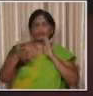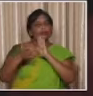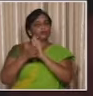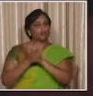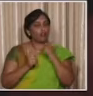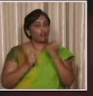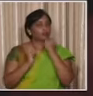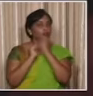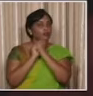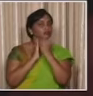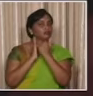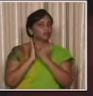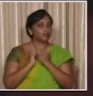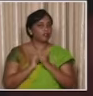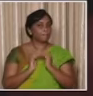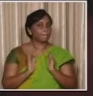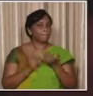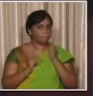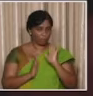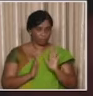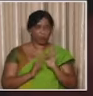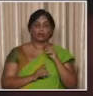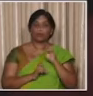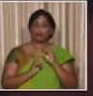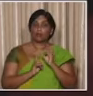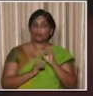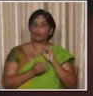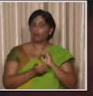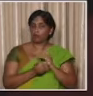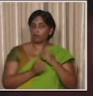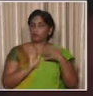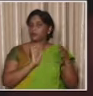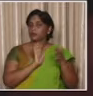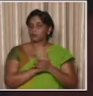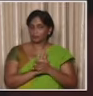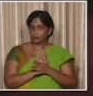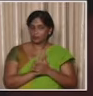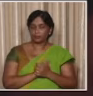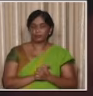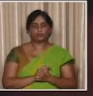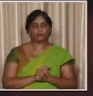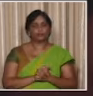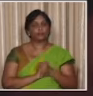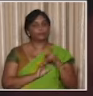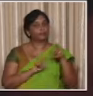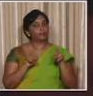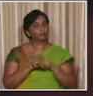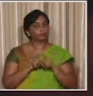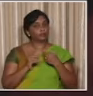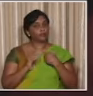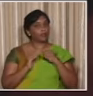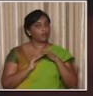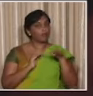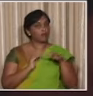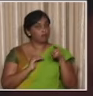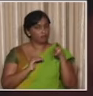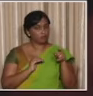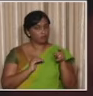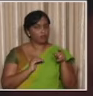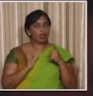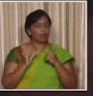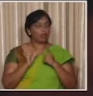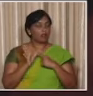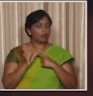අලුත් වැඩසටහනක් ක්‍රියාත්මක වෙන්නට ඕනේ පෞද්ගලික අංශයක් දායක කරගෙන. ඒ වගේම අපේ ගම